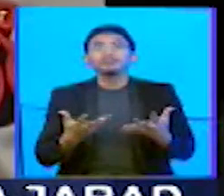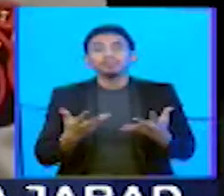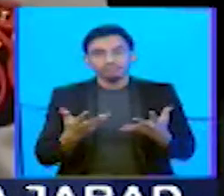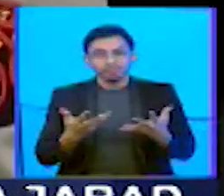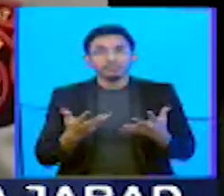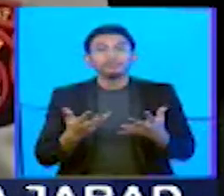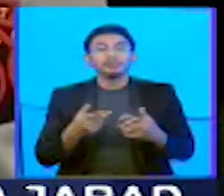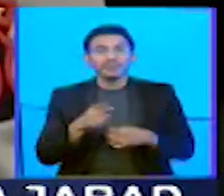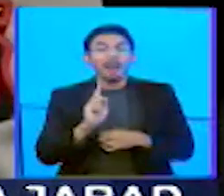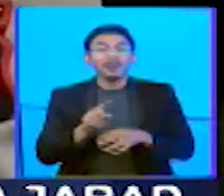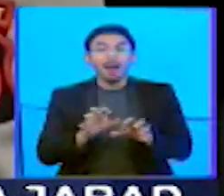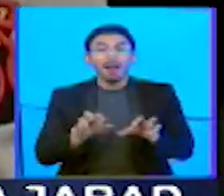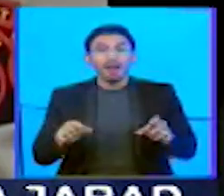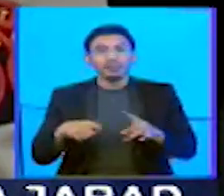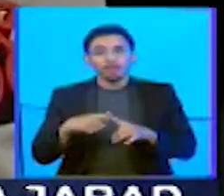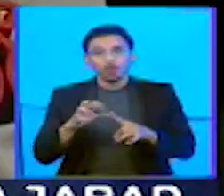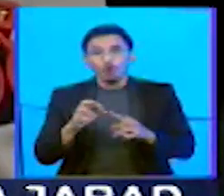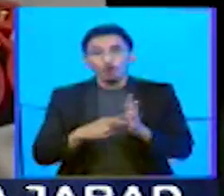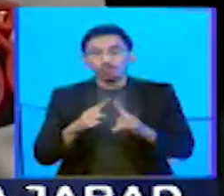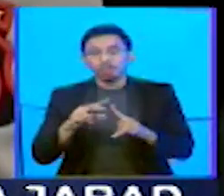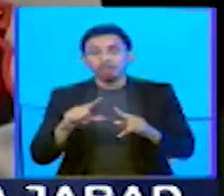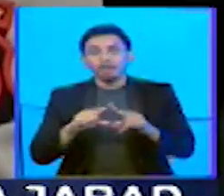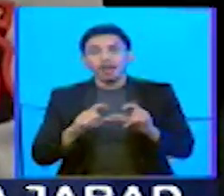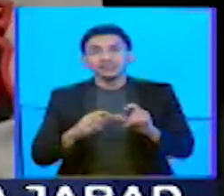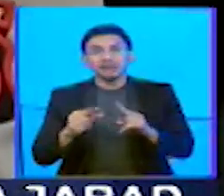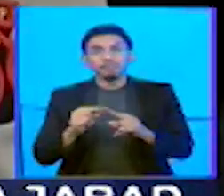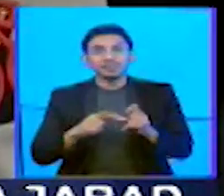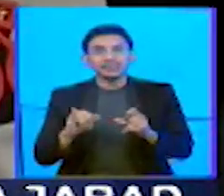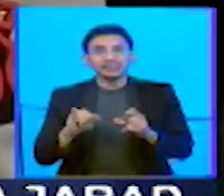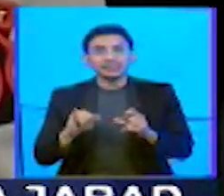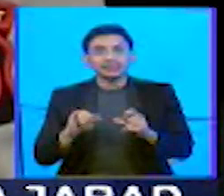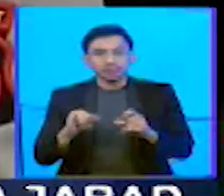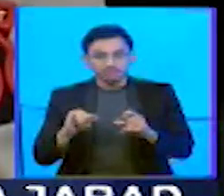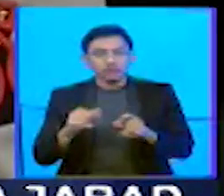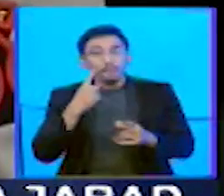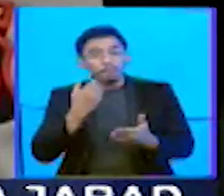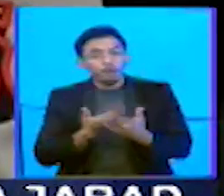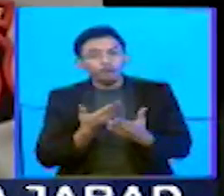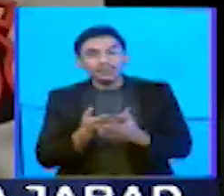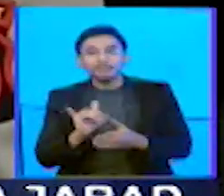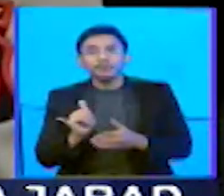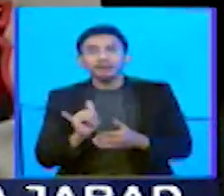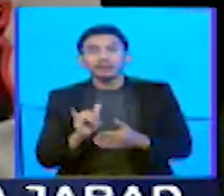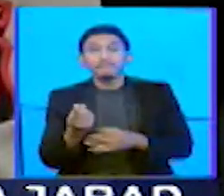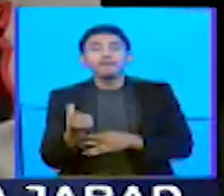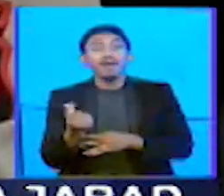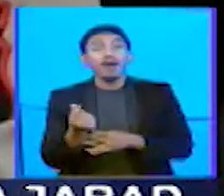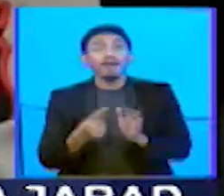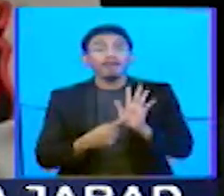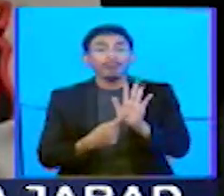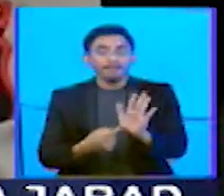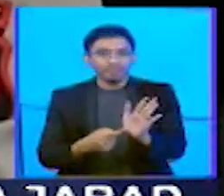kemudian ada pembayaran Lalu ada musicallynya Lalu ada totalnya